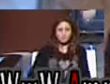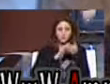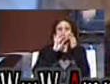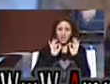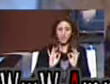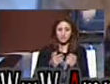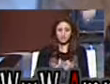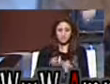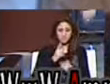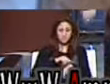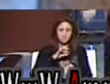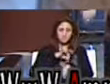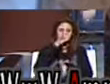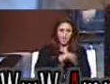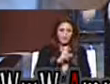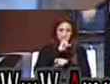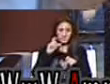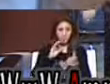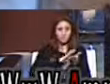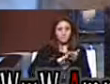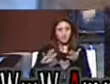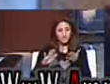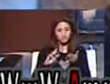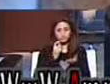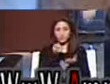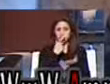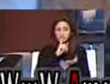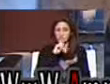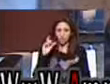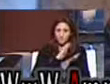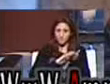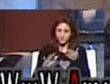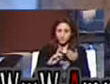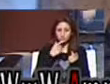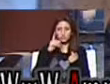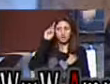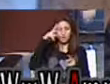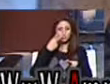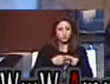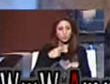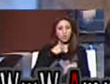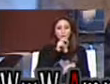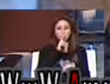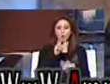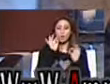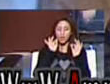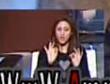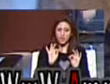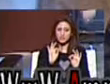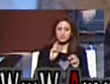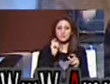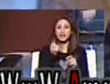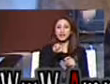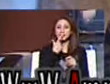نفاجئ كمان فتره بسيطه ان احنا مش لاقيين كمان دواء للناس. انا بقول اهو انا بلغت اللهم فاشهد من دلوقتي بقول في ازمه